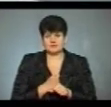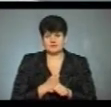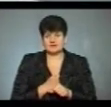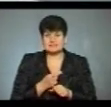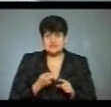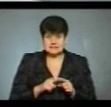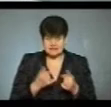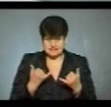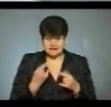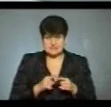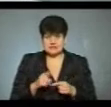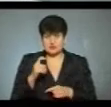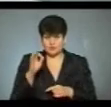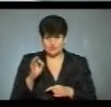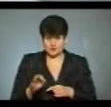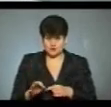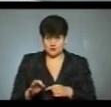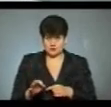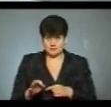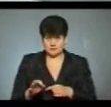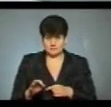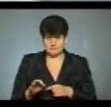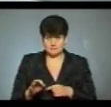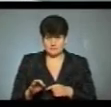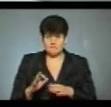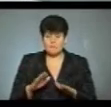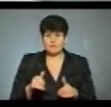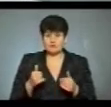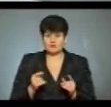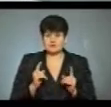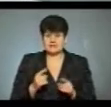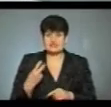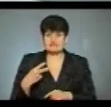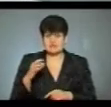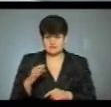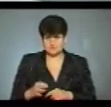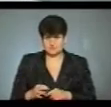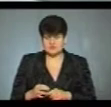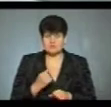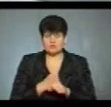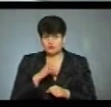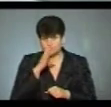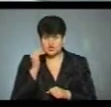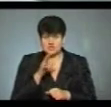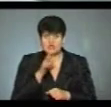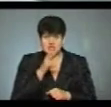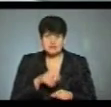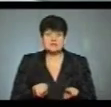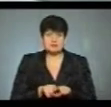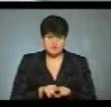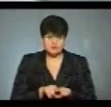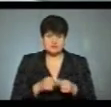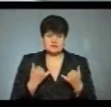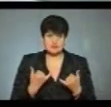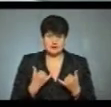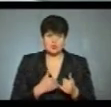ця оплата складає 100% тарифної ставки чи посадового окладу, пропонується тільки 20%. За роботу в нічний час теж зараз.